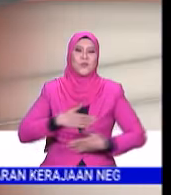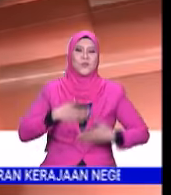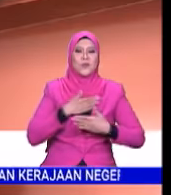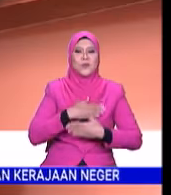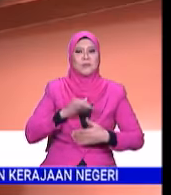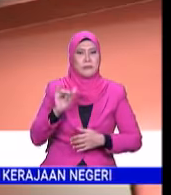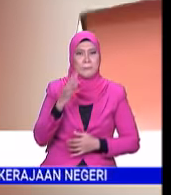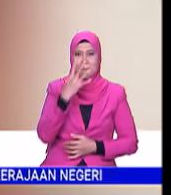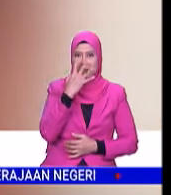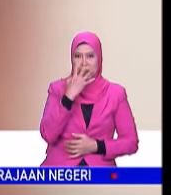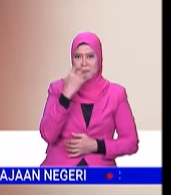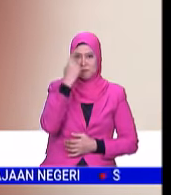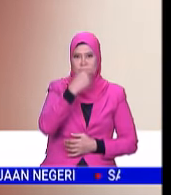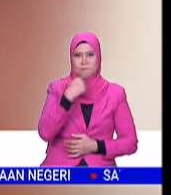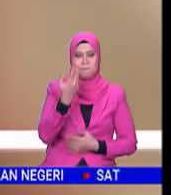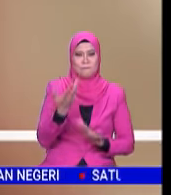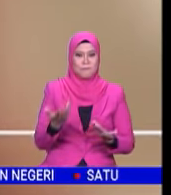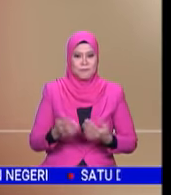macam marah pun ada.